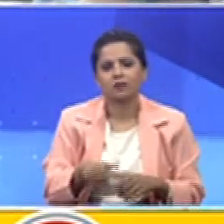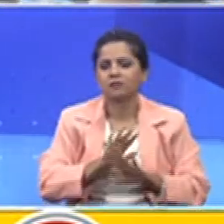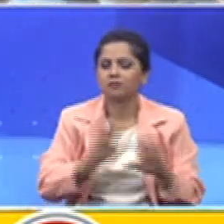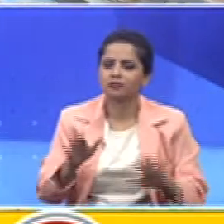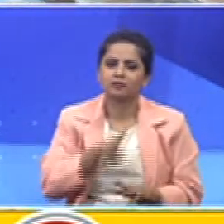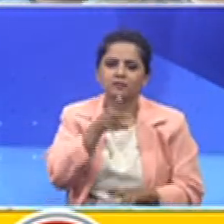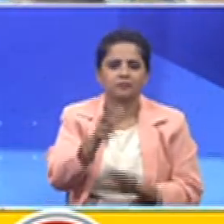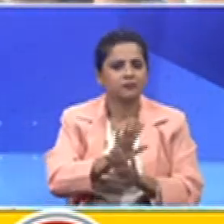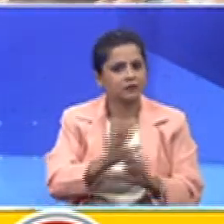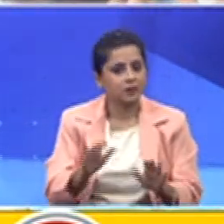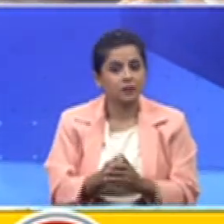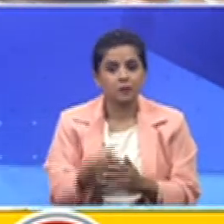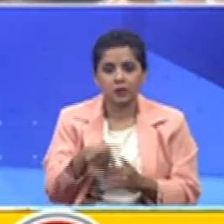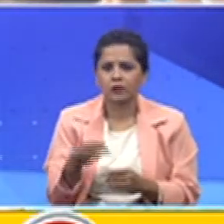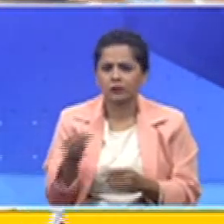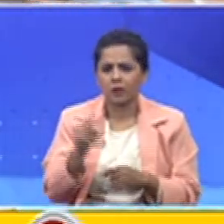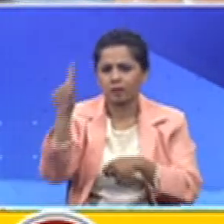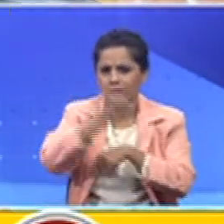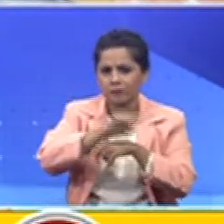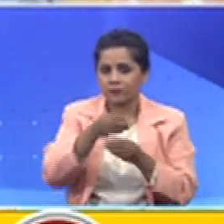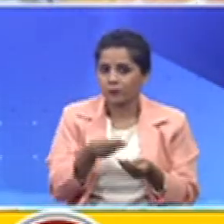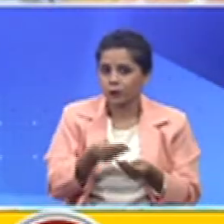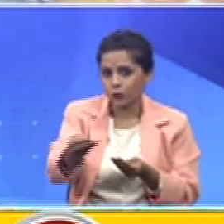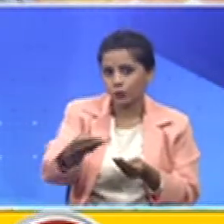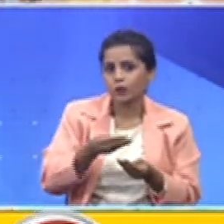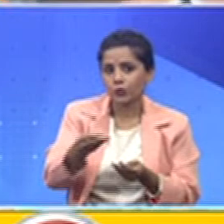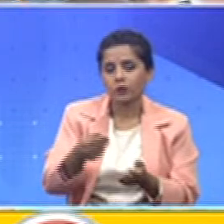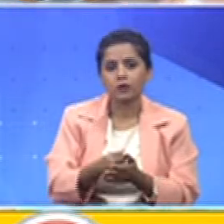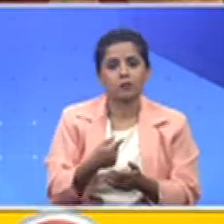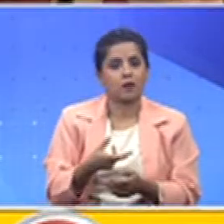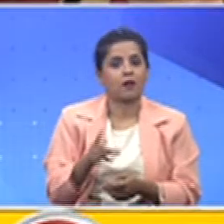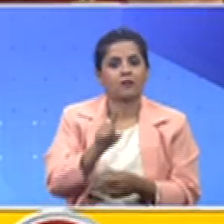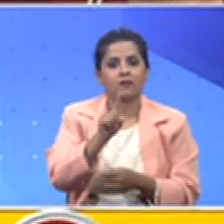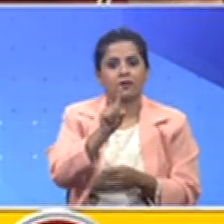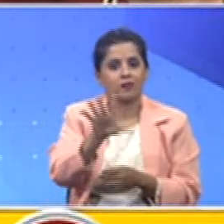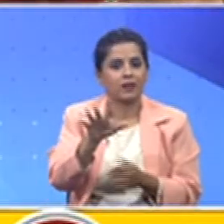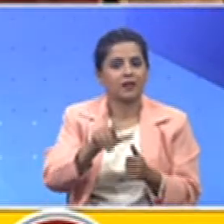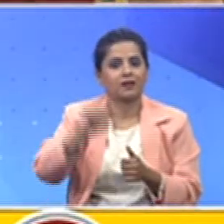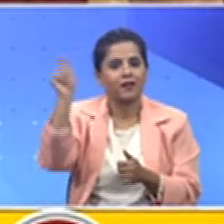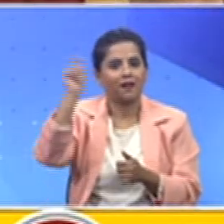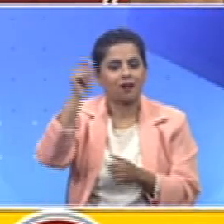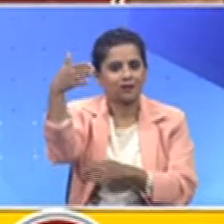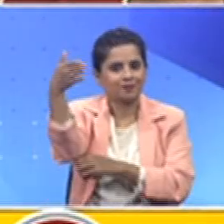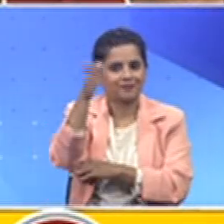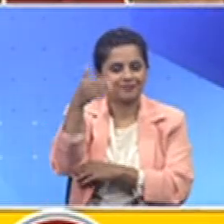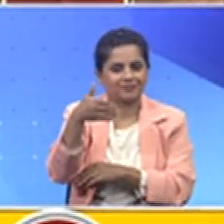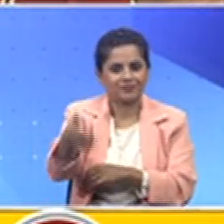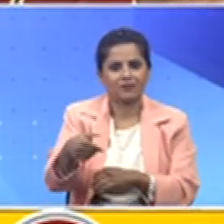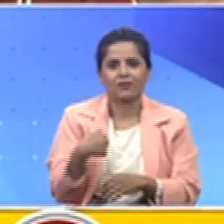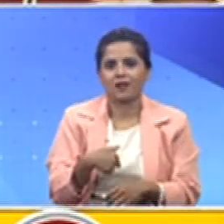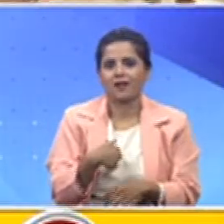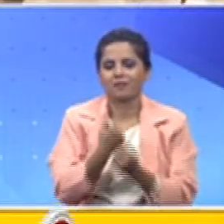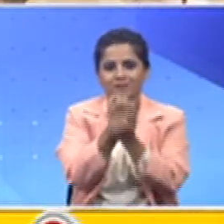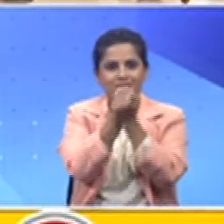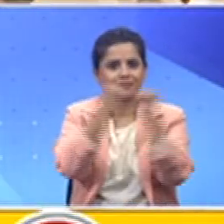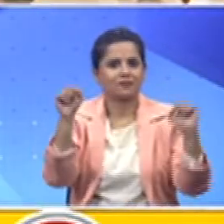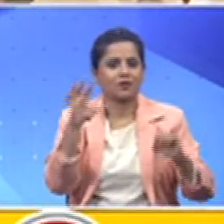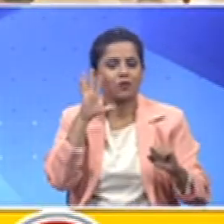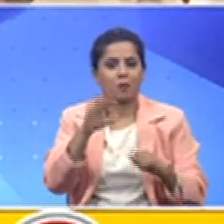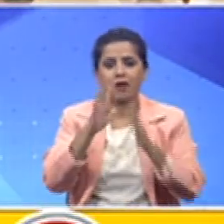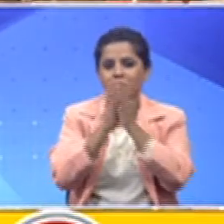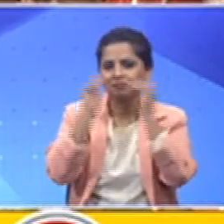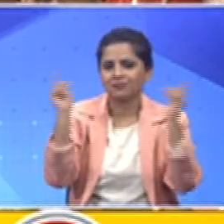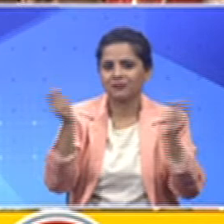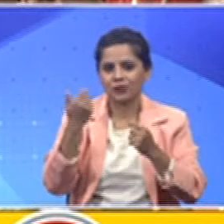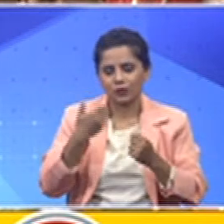इतना ही। अब कुछ ही दिनों में हम 15 अगस्त आजादी का ये महान पर्व का